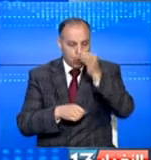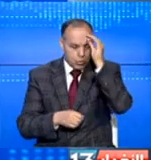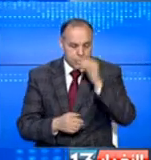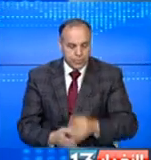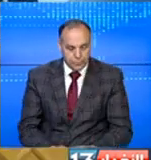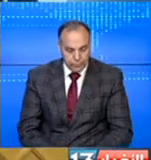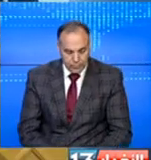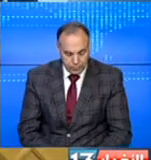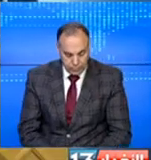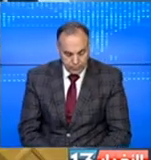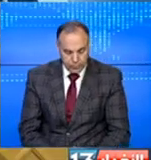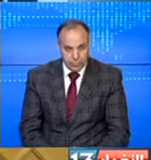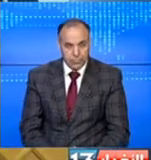التونسية.